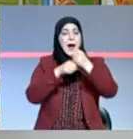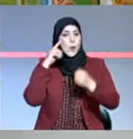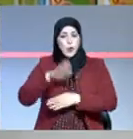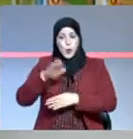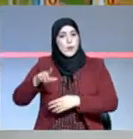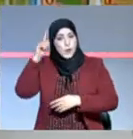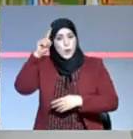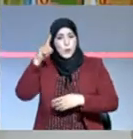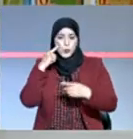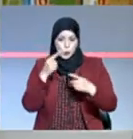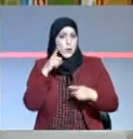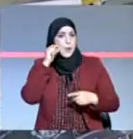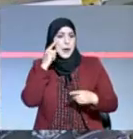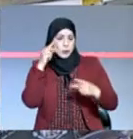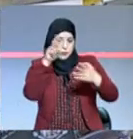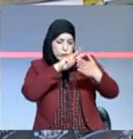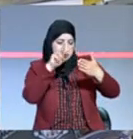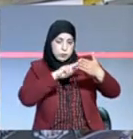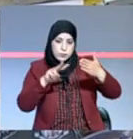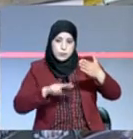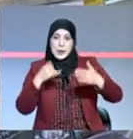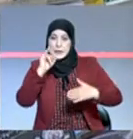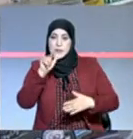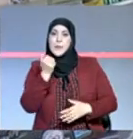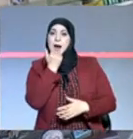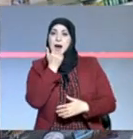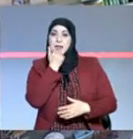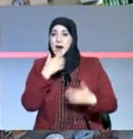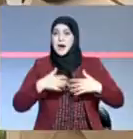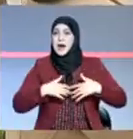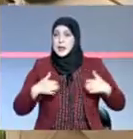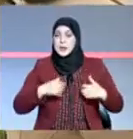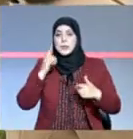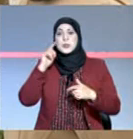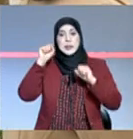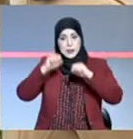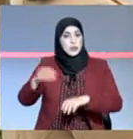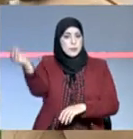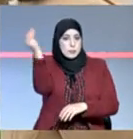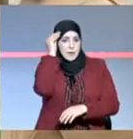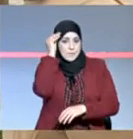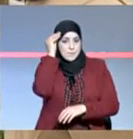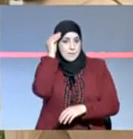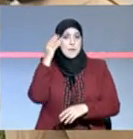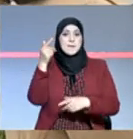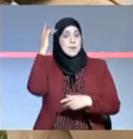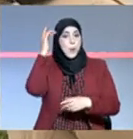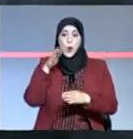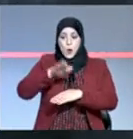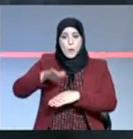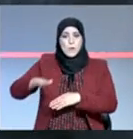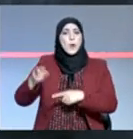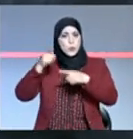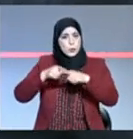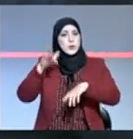تقييم محتواه اذ يتضمن بعضها اخطاء علميه يمكن ان ترسخ في دين التلميذ وتؤثر